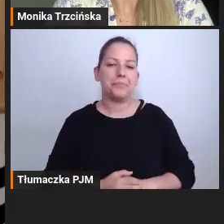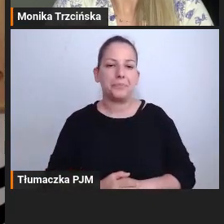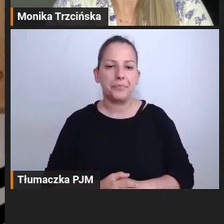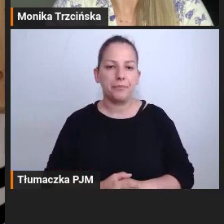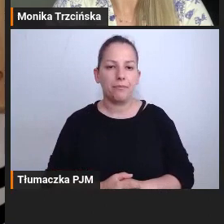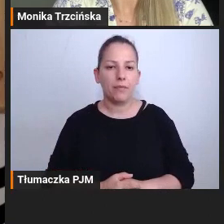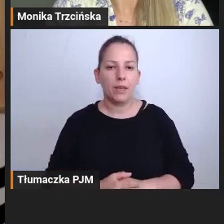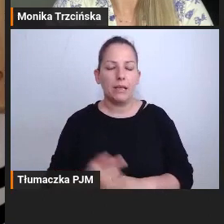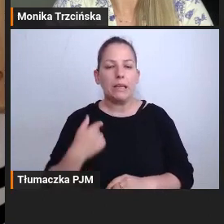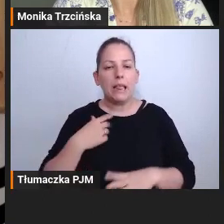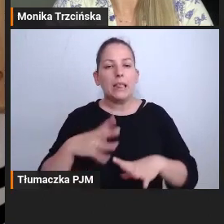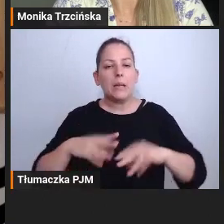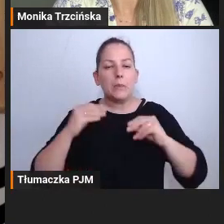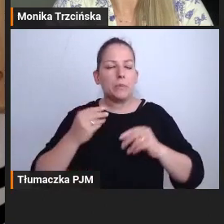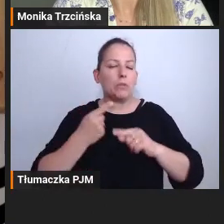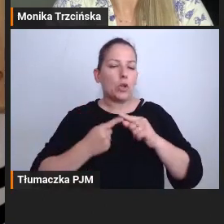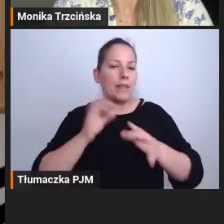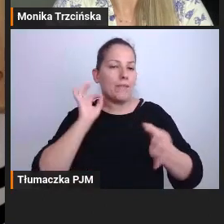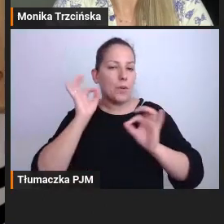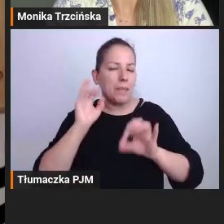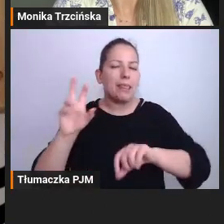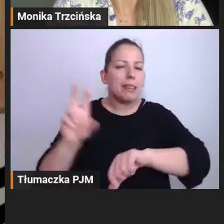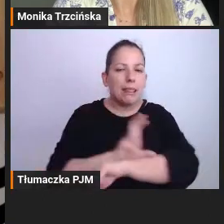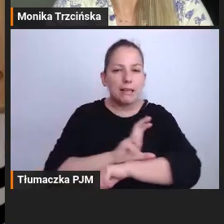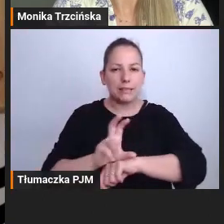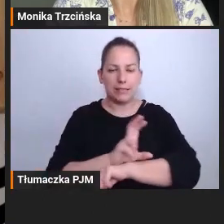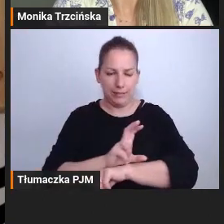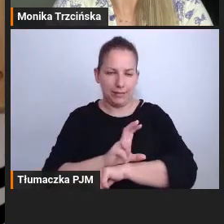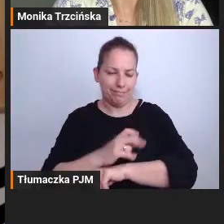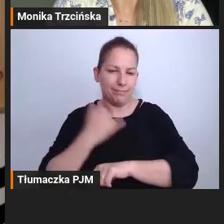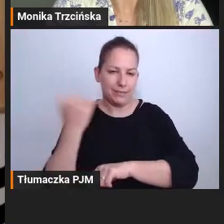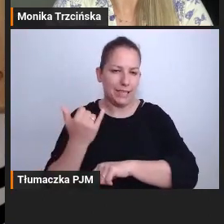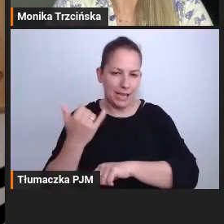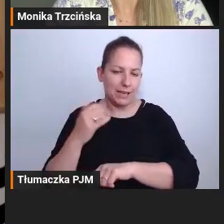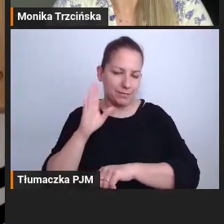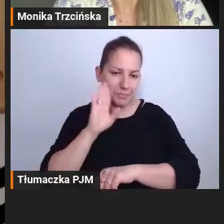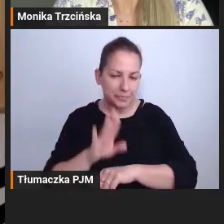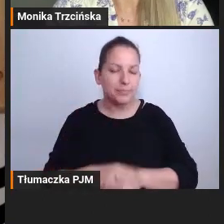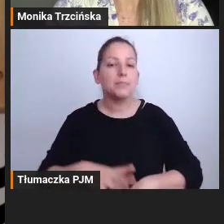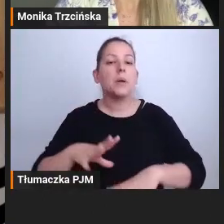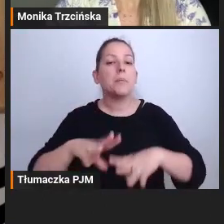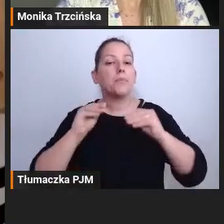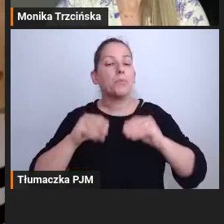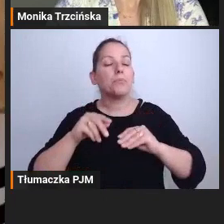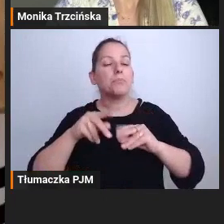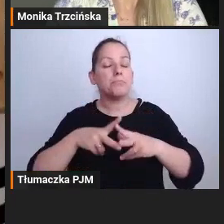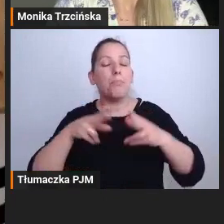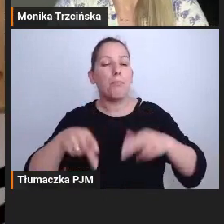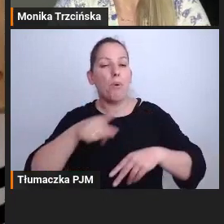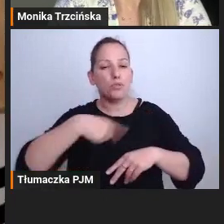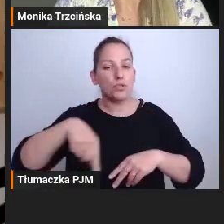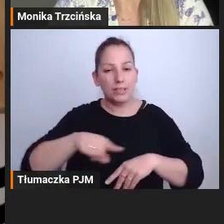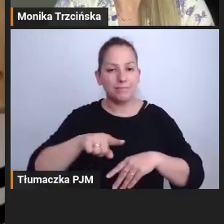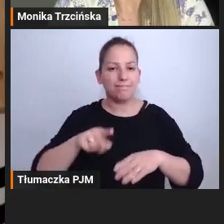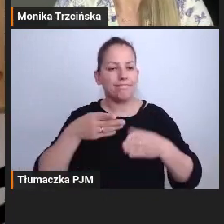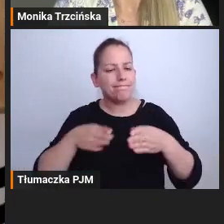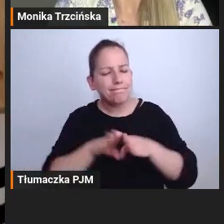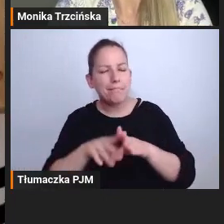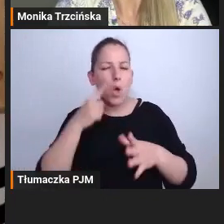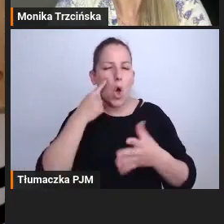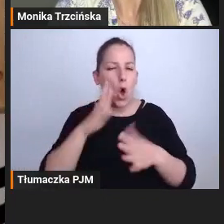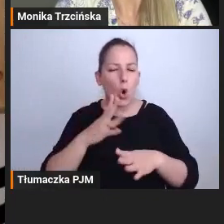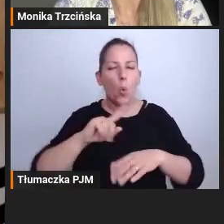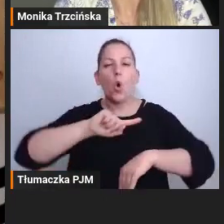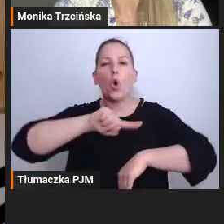Jestem Wam winny na początek kilka informacji technicznych, jak zwykle. Będziemy starali się podczas naszego live'a zamknąć się mniej więcej w